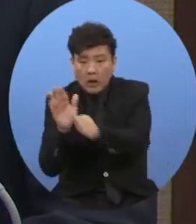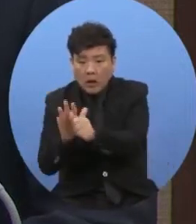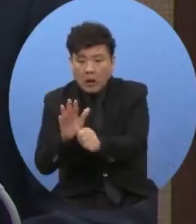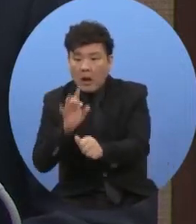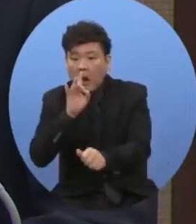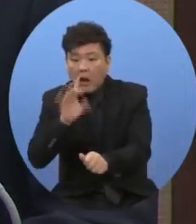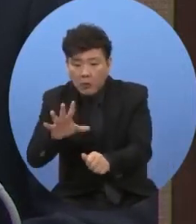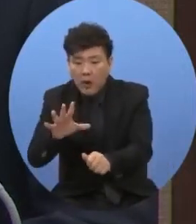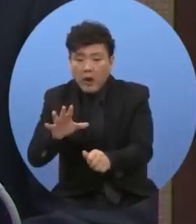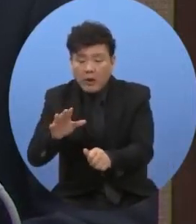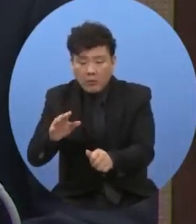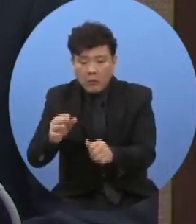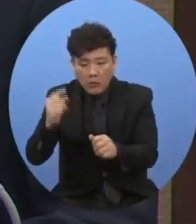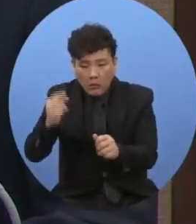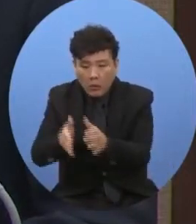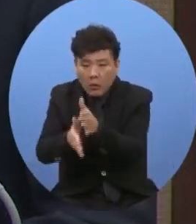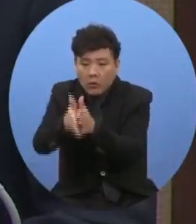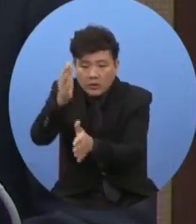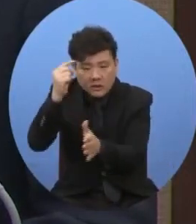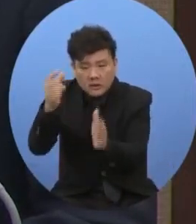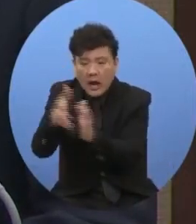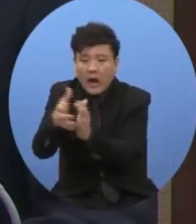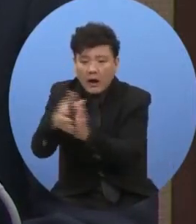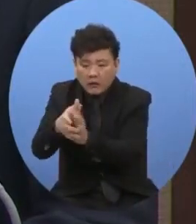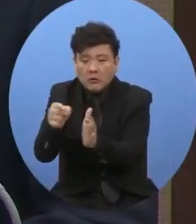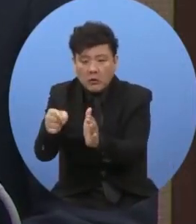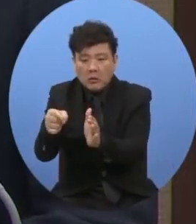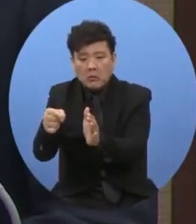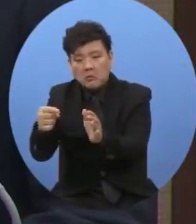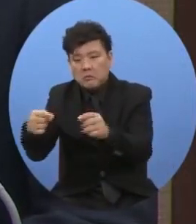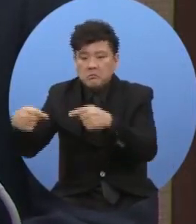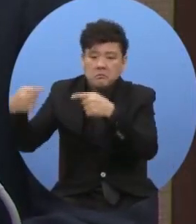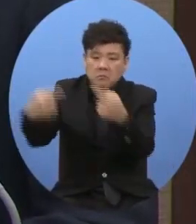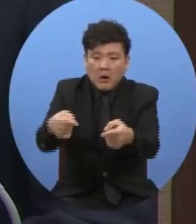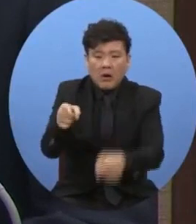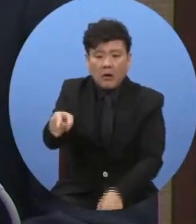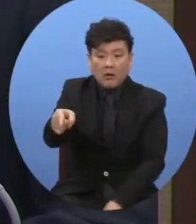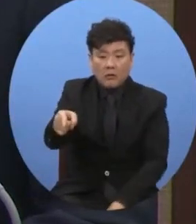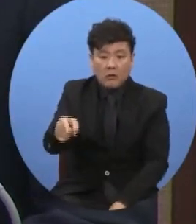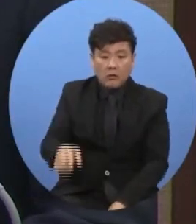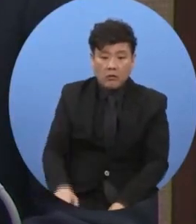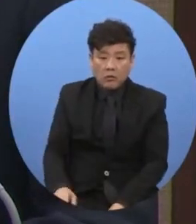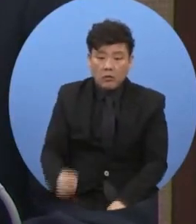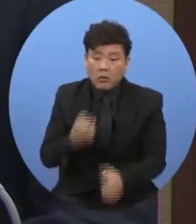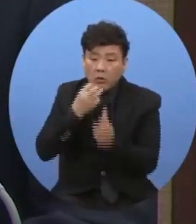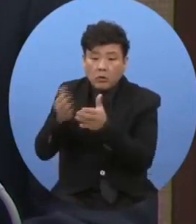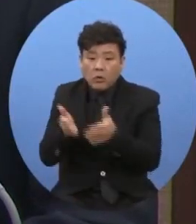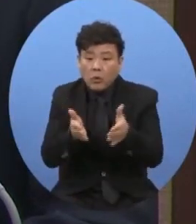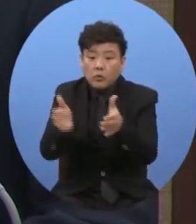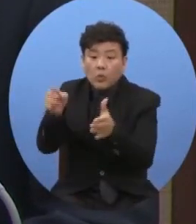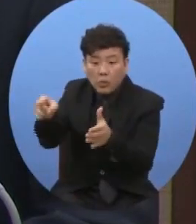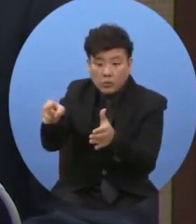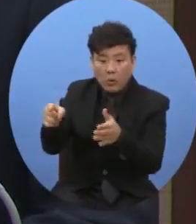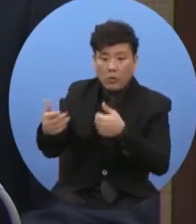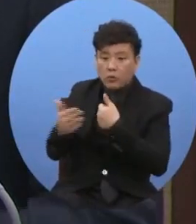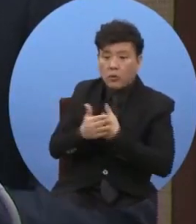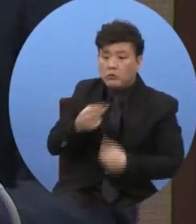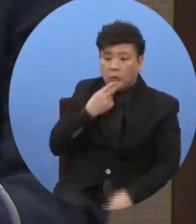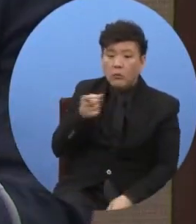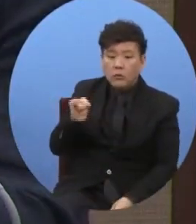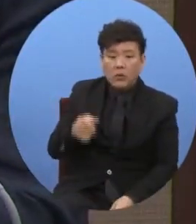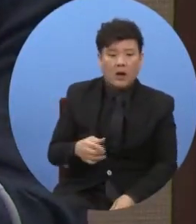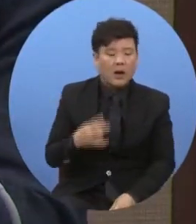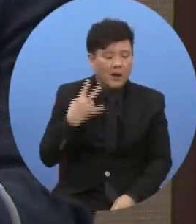있으면 들어가라 지금 그런 입장이거든요. 이거 사실상 안 도와주는 겁니다. 경기도에서.